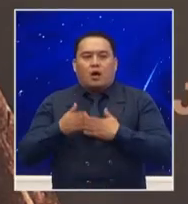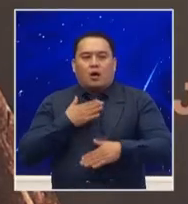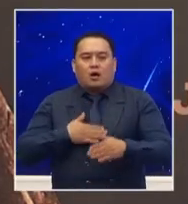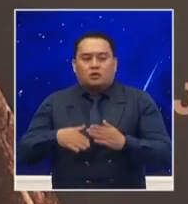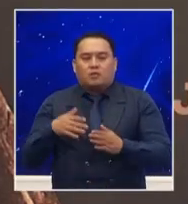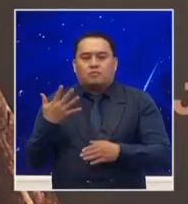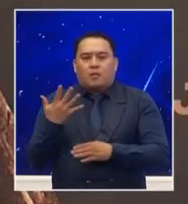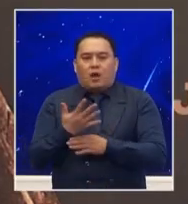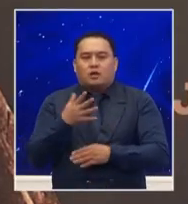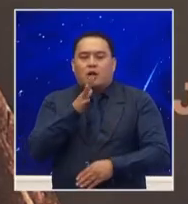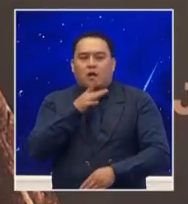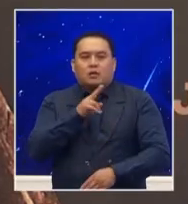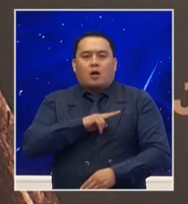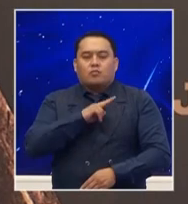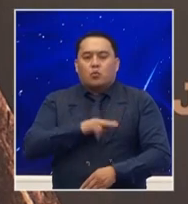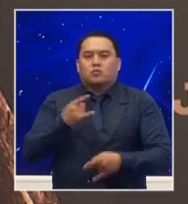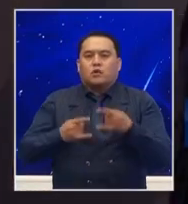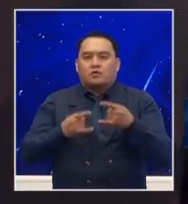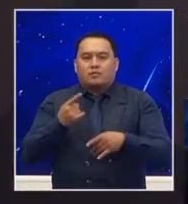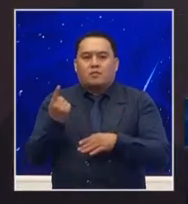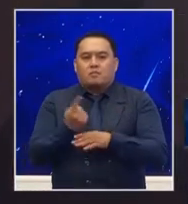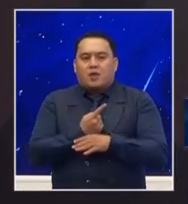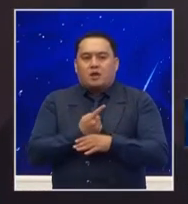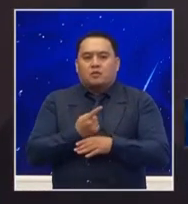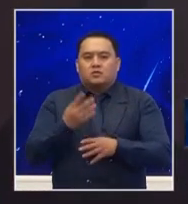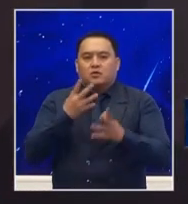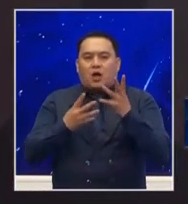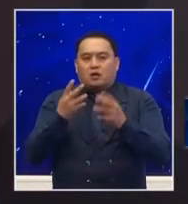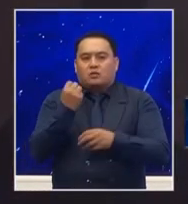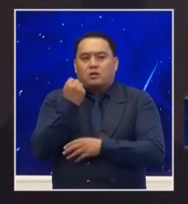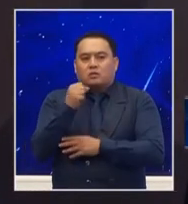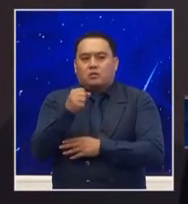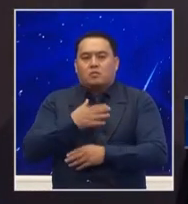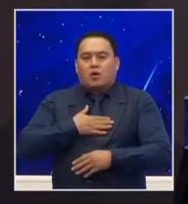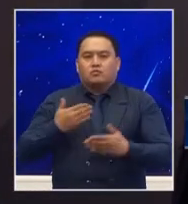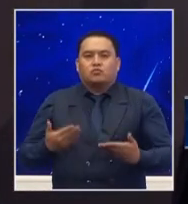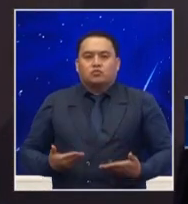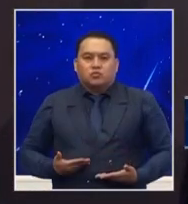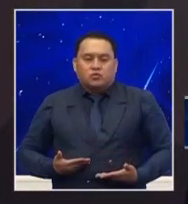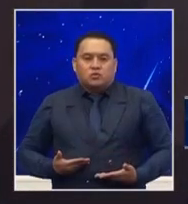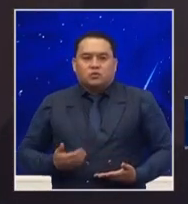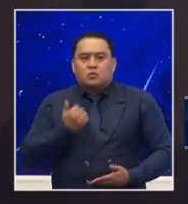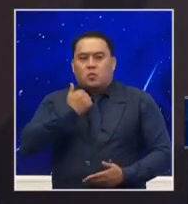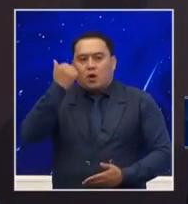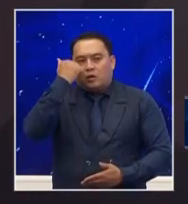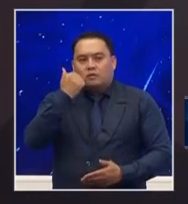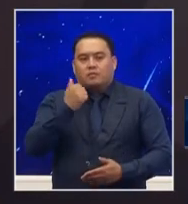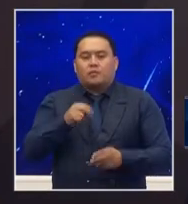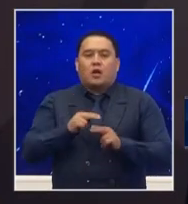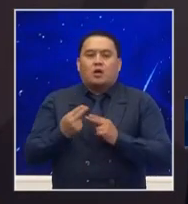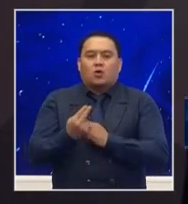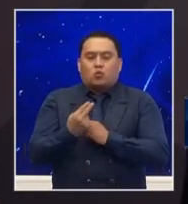уже 5 лет работаю в этой сфере. Это первая серьезная награда в моей жизни. Спасибо моим